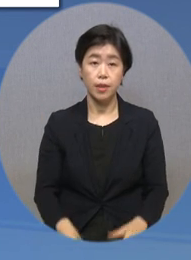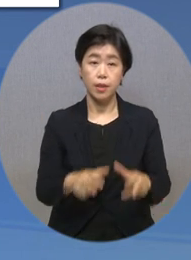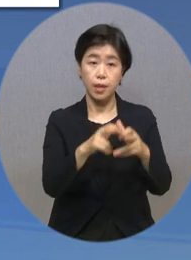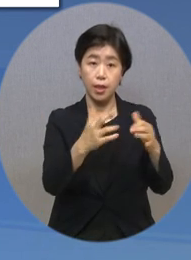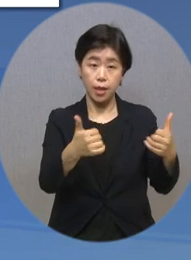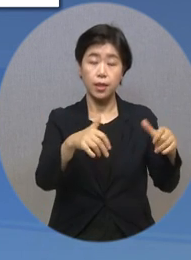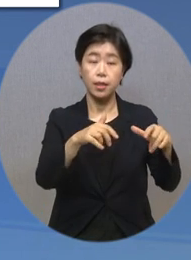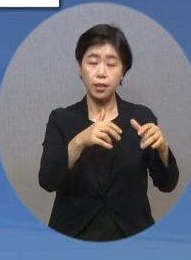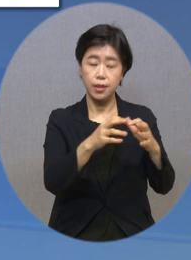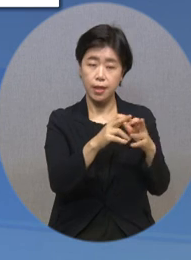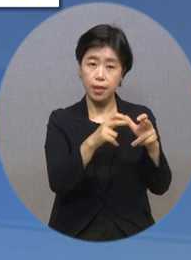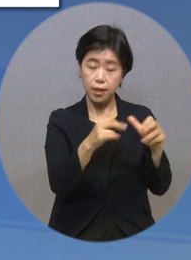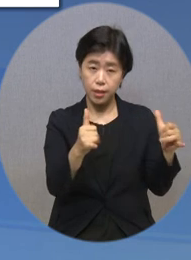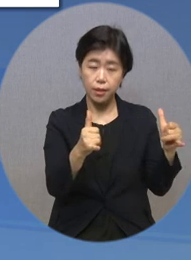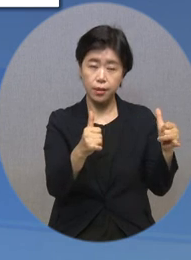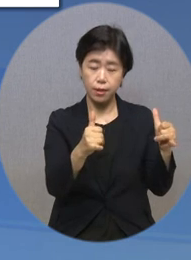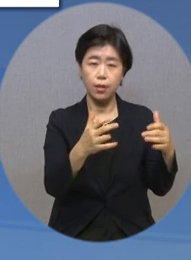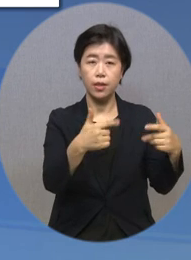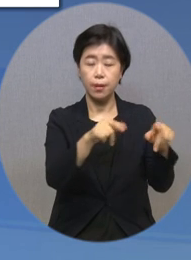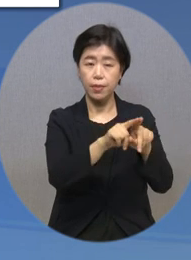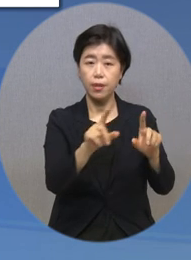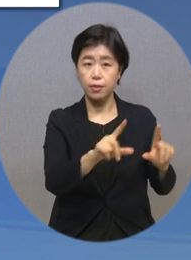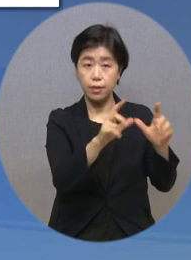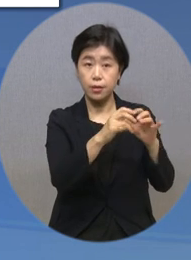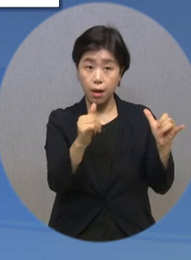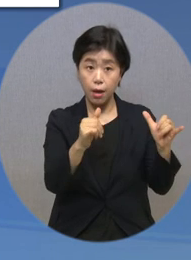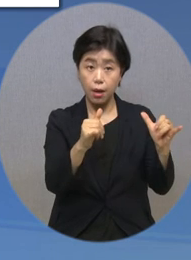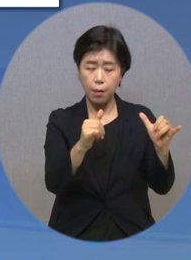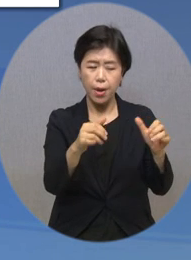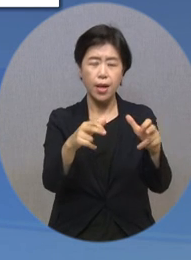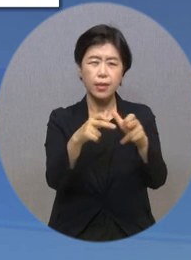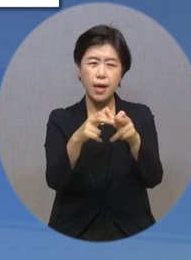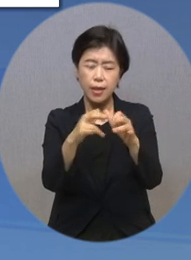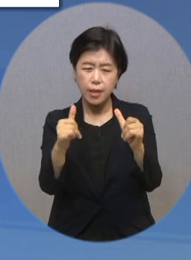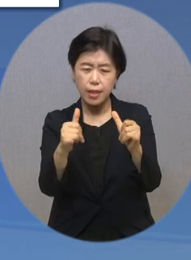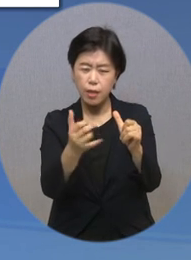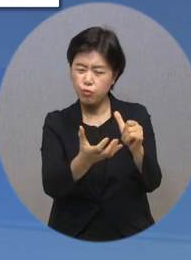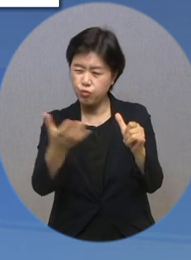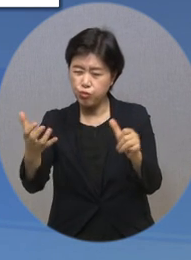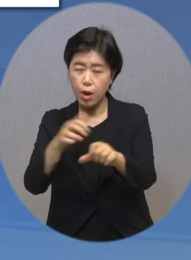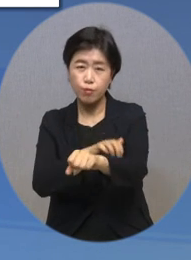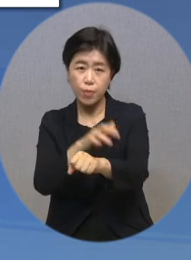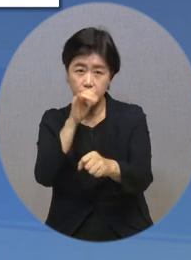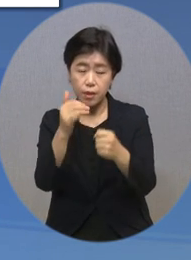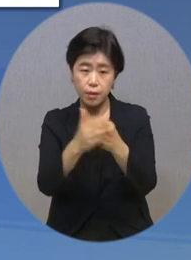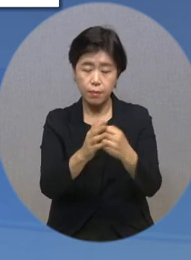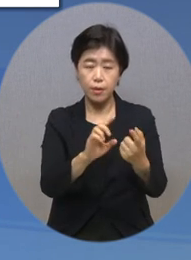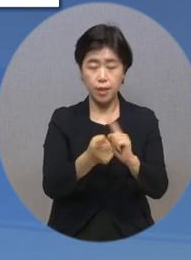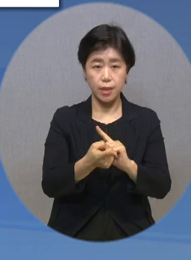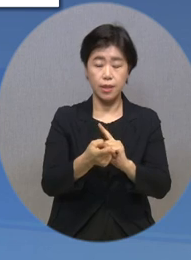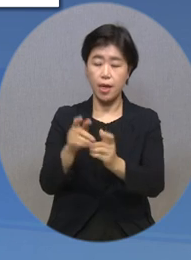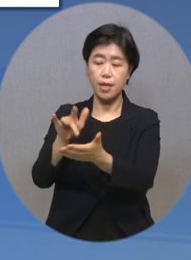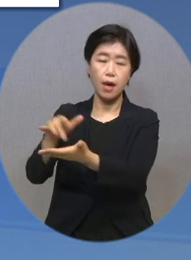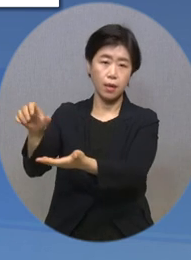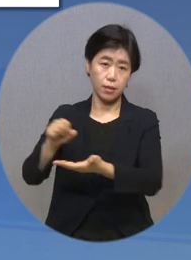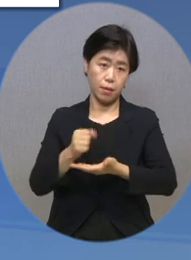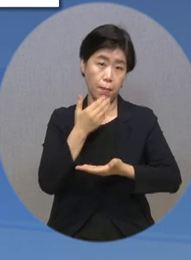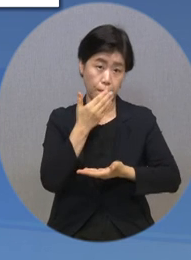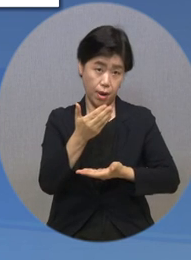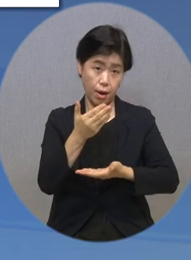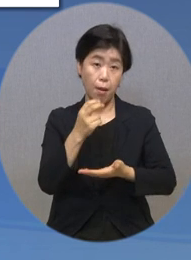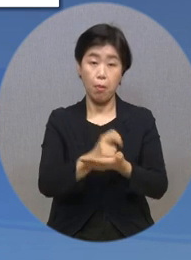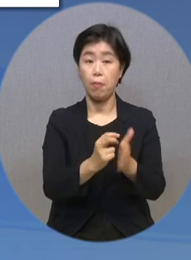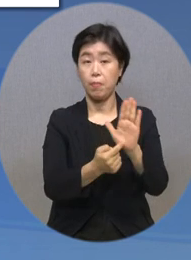근무하는 사람이 거동이 불편한 장애인을 대신해 처방전을 대리 수령할 수 있는 법적 근거가 마련된다는